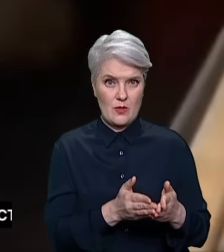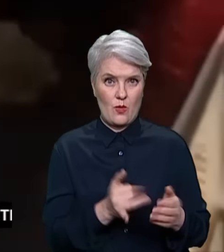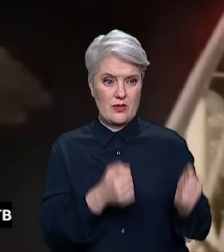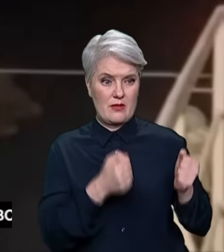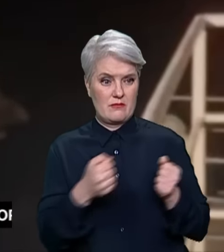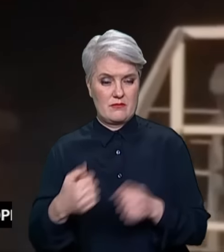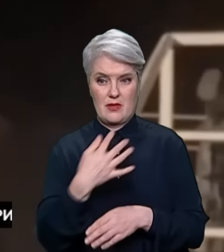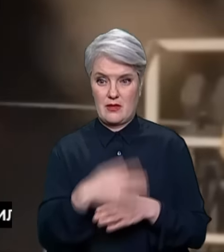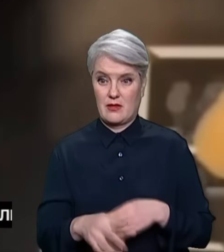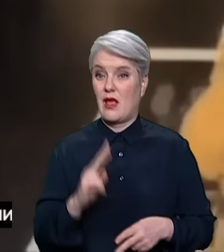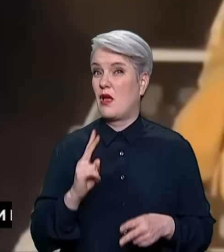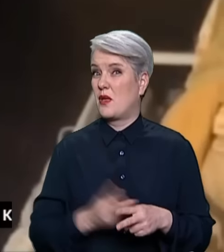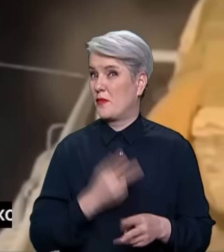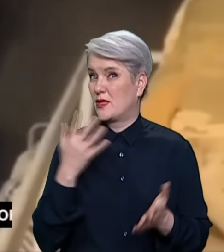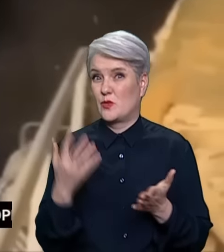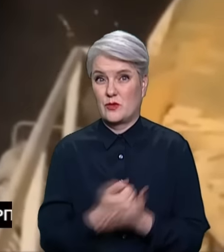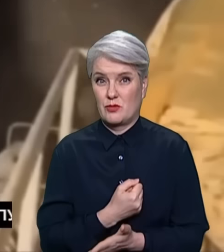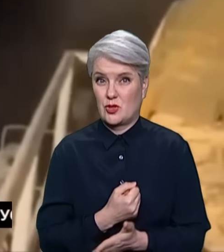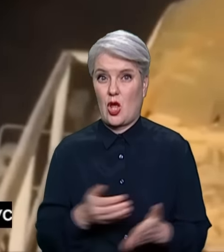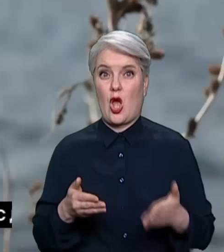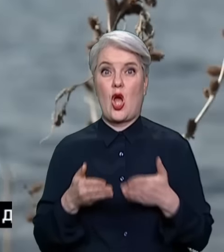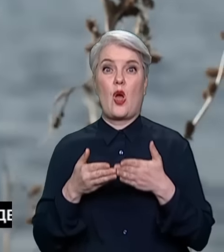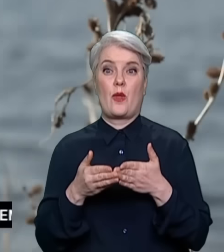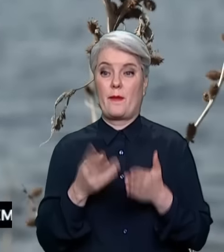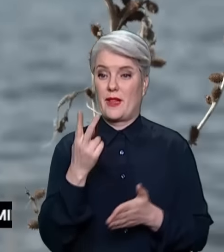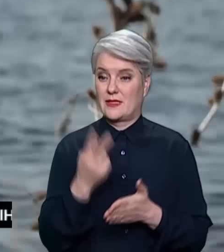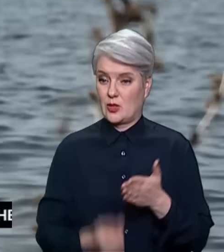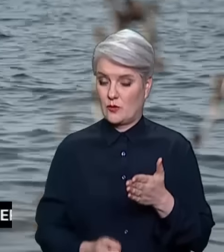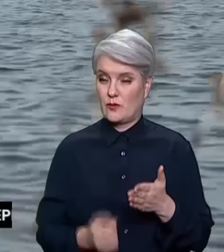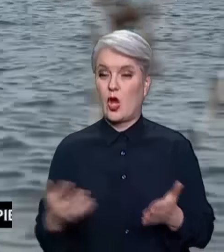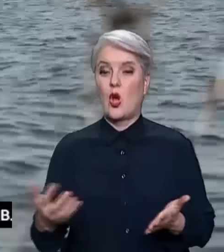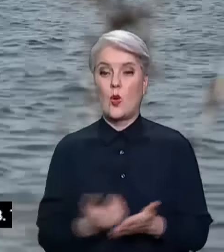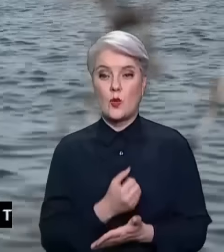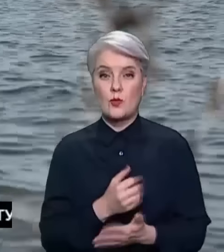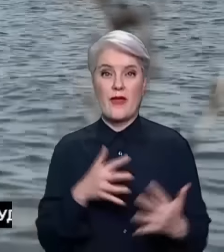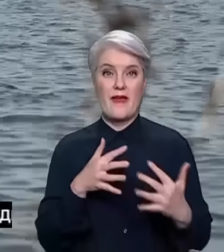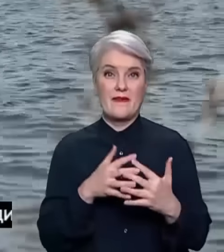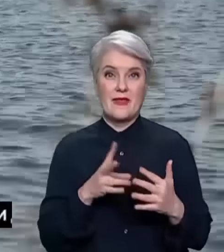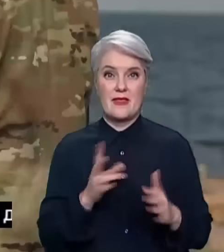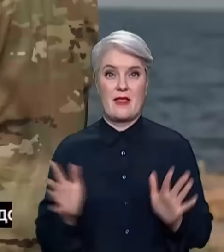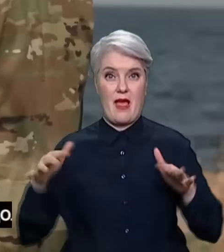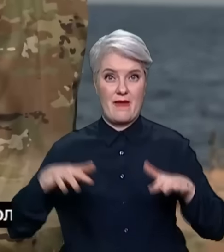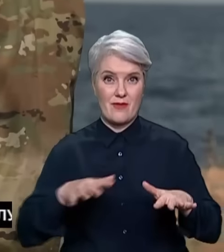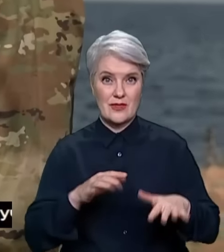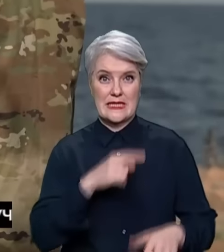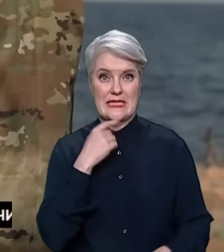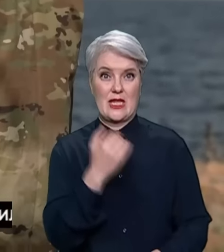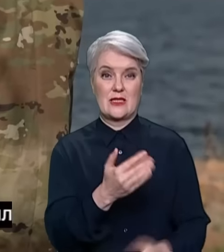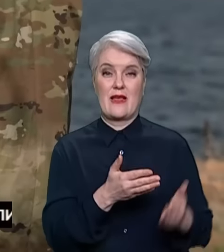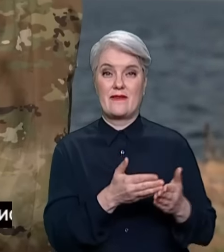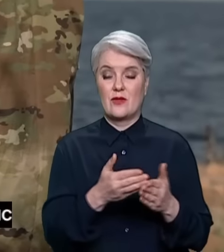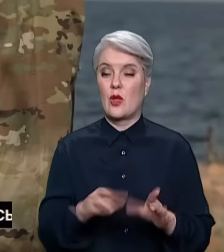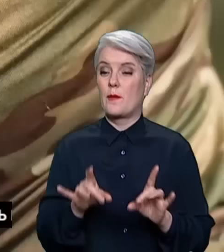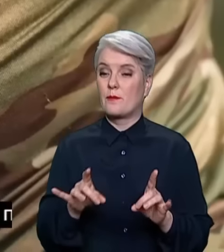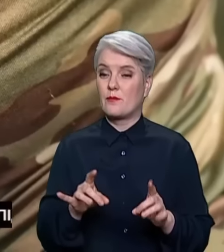Однак безуспішно. Корабель затонув. Успішність у війні на воді з Чорноморським флотом Росії 13-й